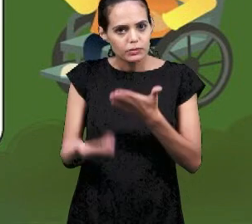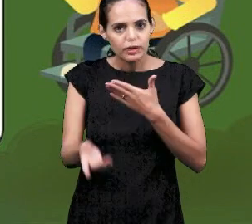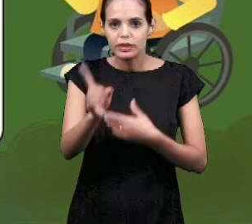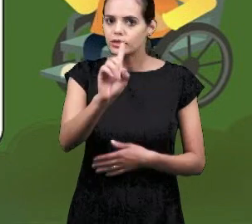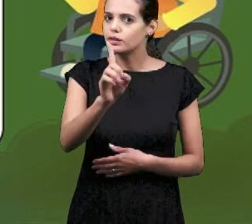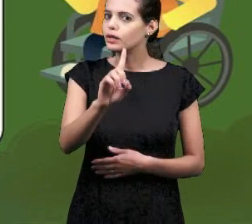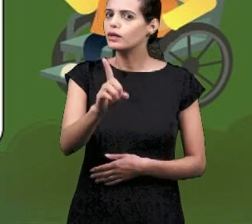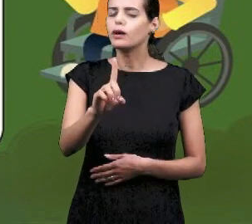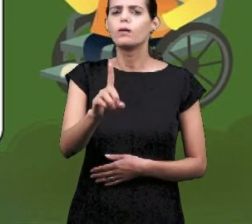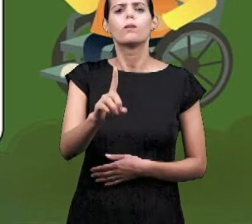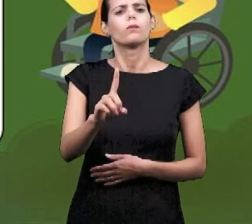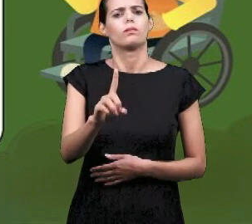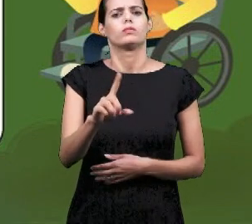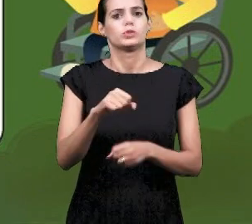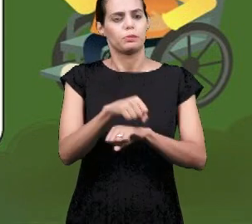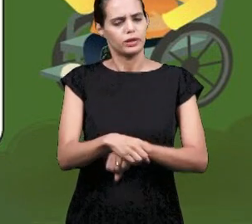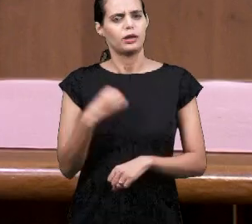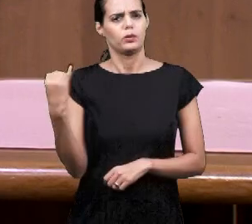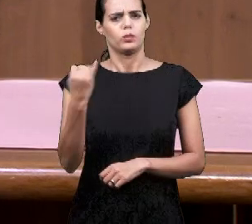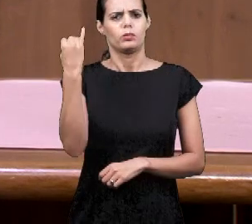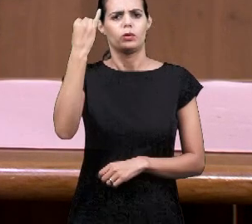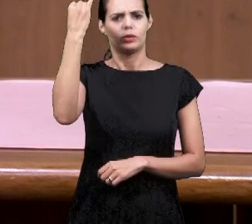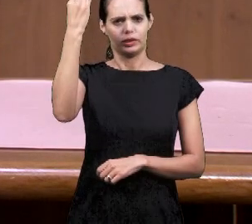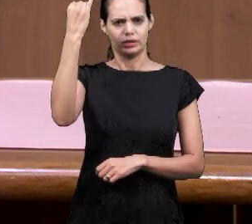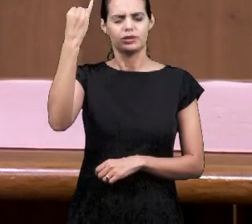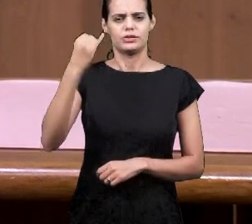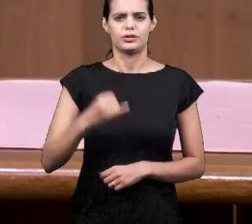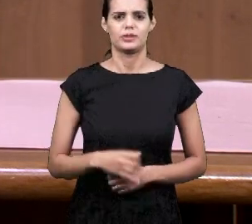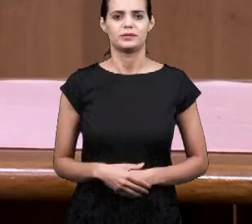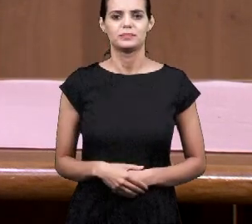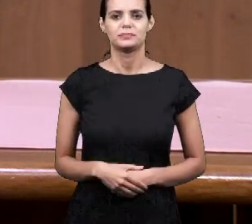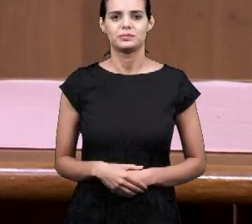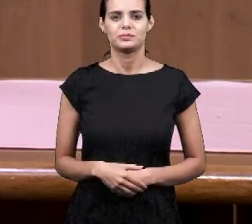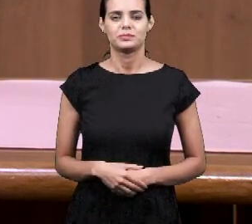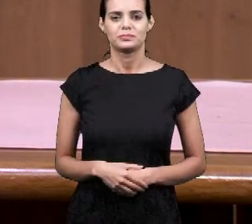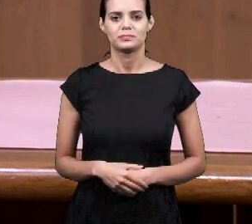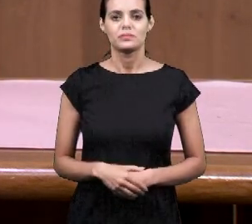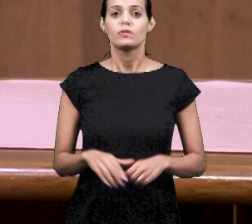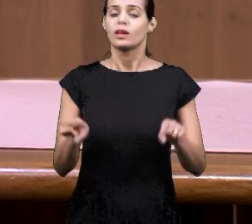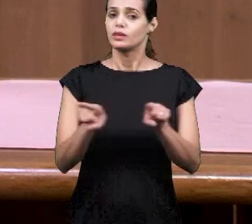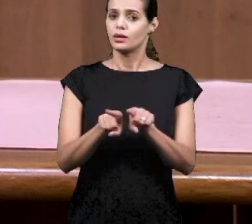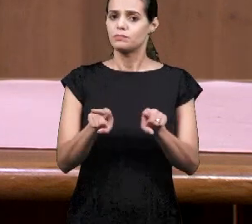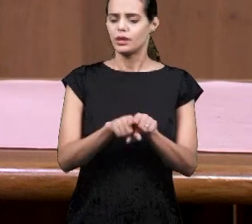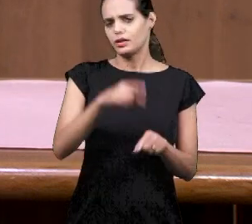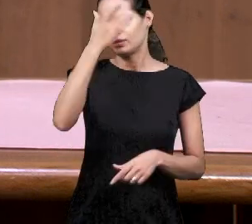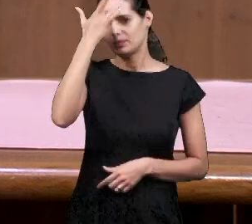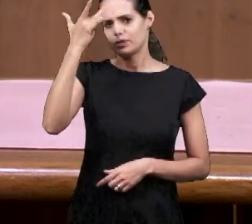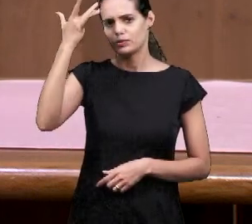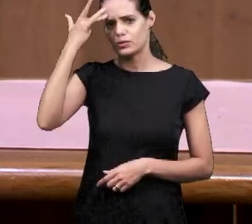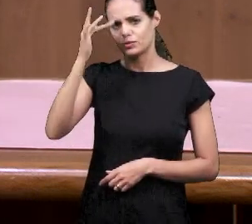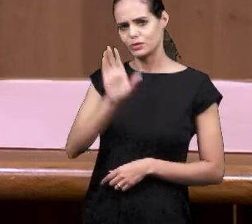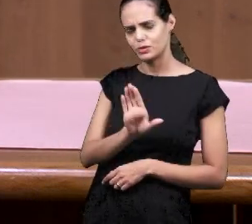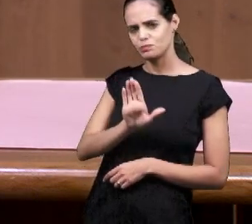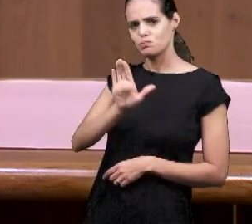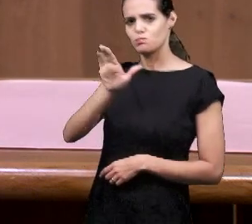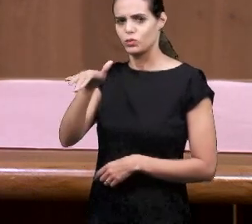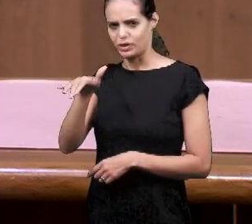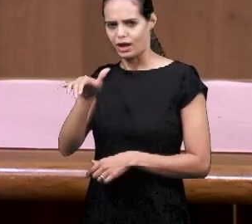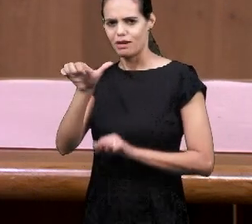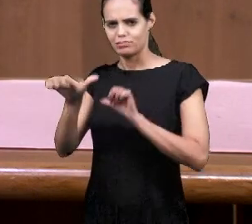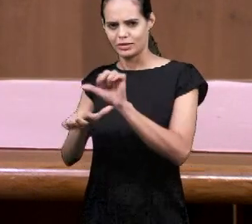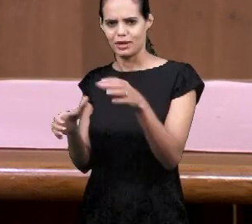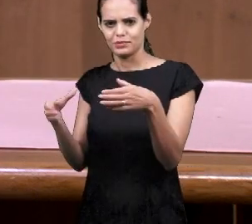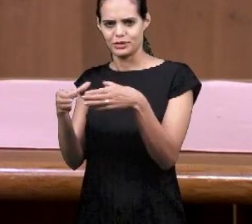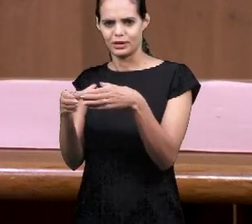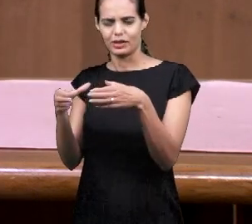rater ce séminaire. Même ceux qui ont été promus aujourd'hui, ce matin, parce que il est